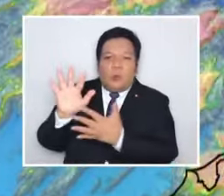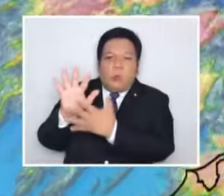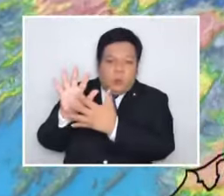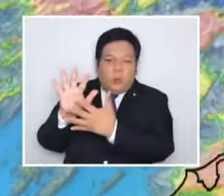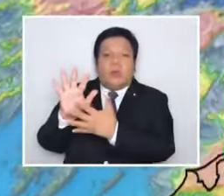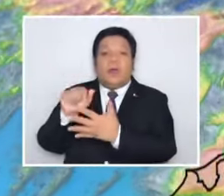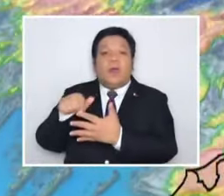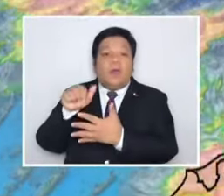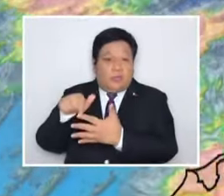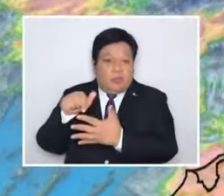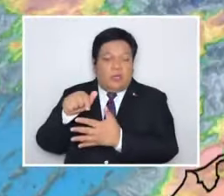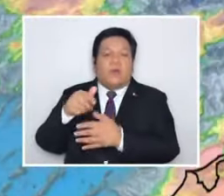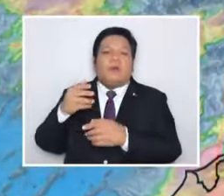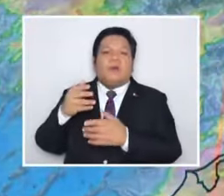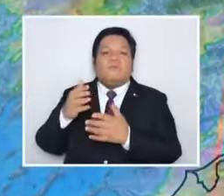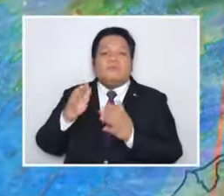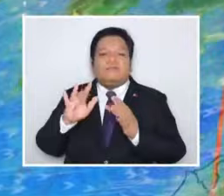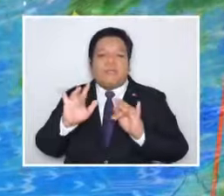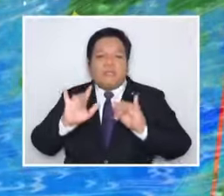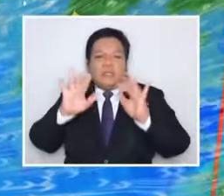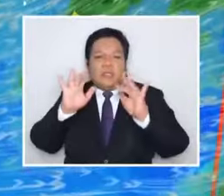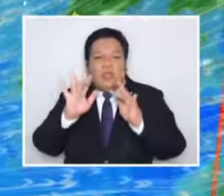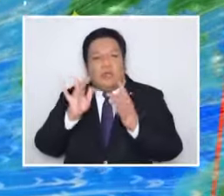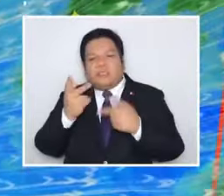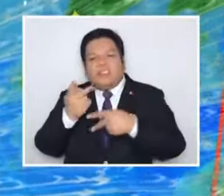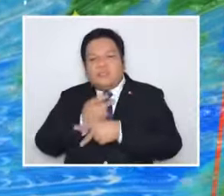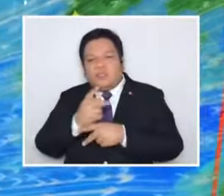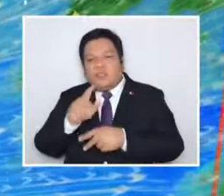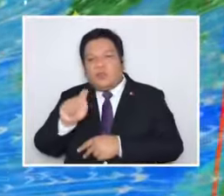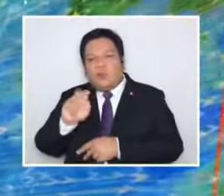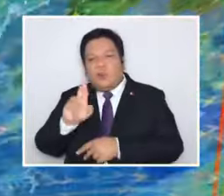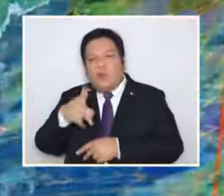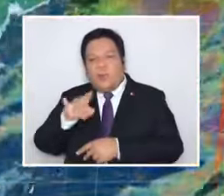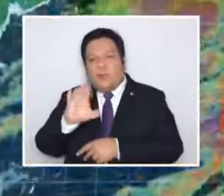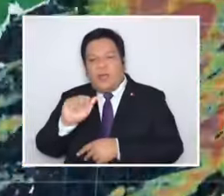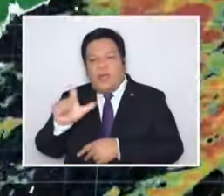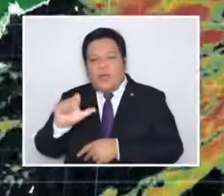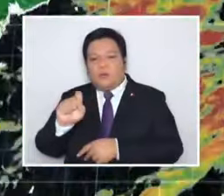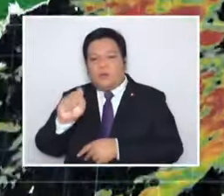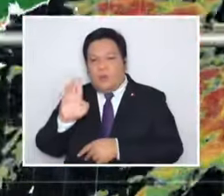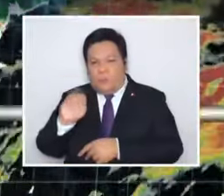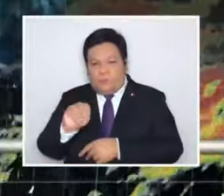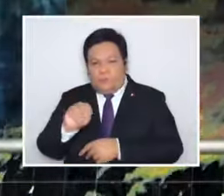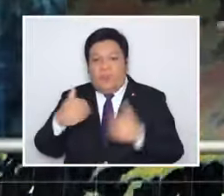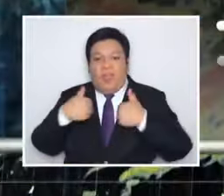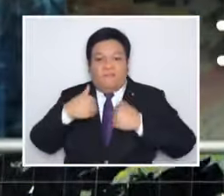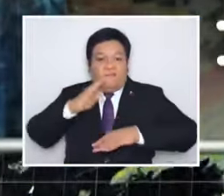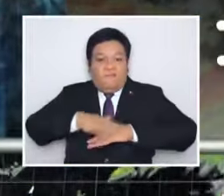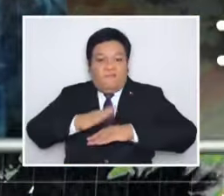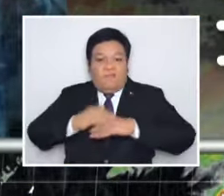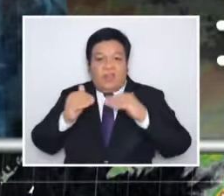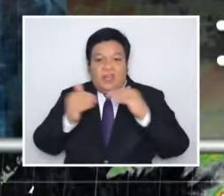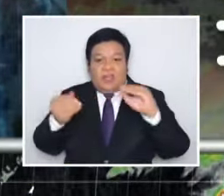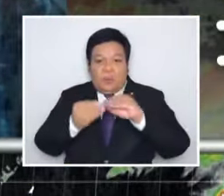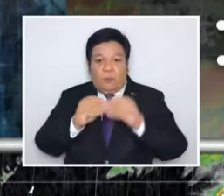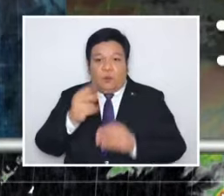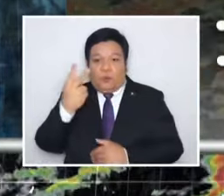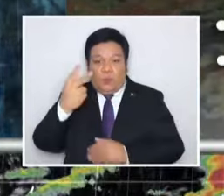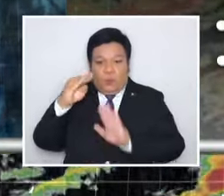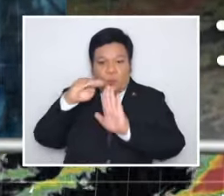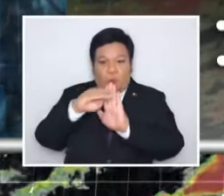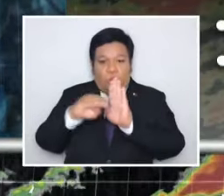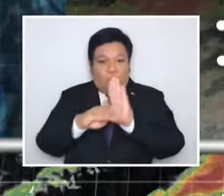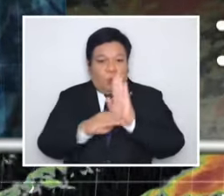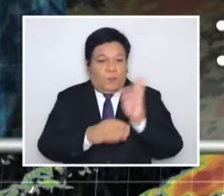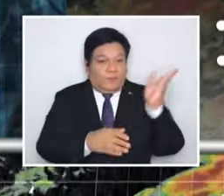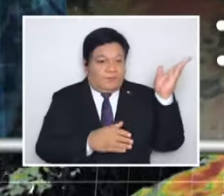storm. Nakataas ang signal number 2 sa Laguna, Marinduque, Romblon, Sorsogon, western portion ng Albay, Masbate, kabilang Antikaw